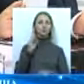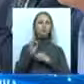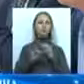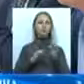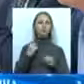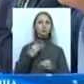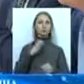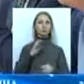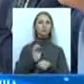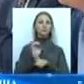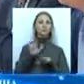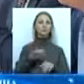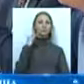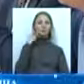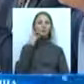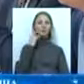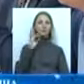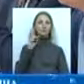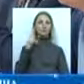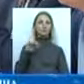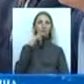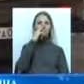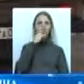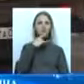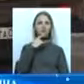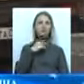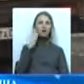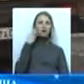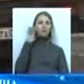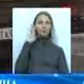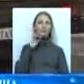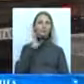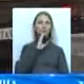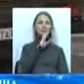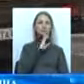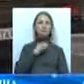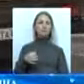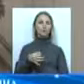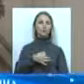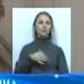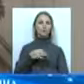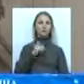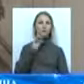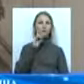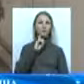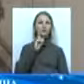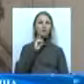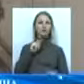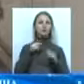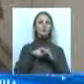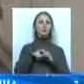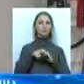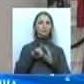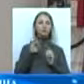өнім Павлодар, Шығыс Қазақстан, Ақмола және Солтүстік Қазақстан облыстарына жіберілген. Алайда ішкі нарықта әлі де Ресей бензині